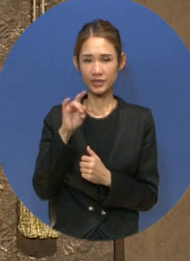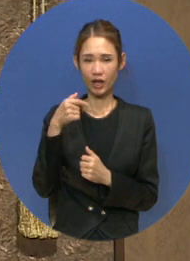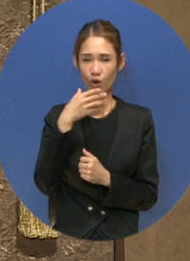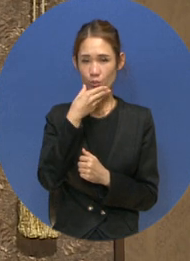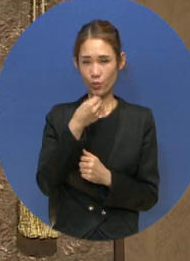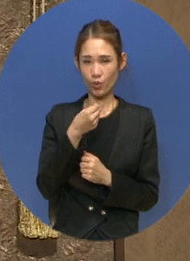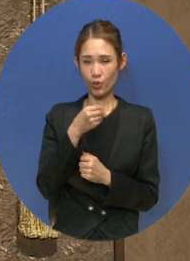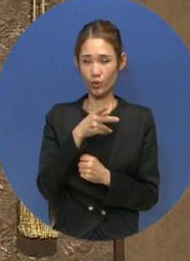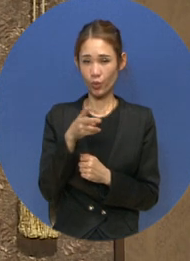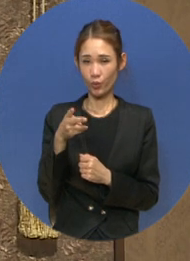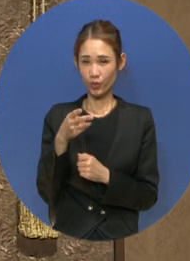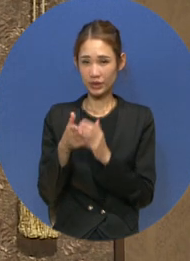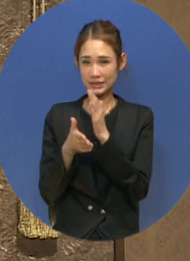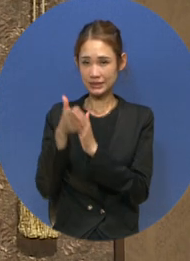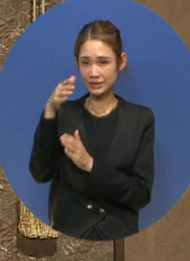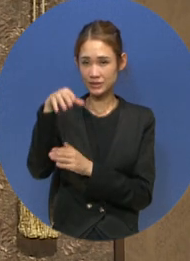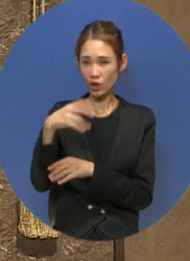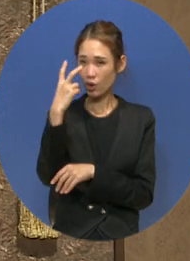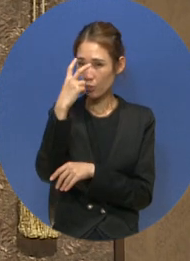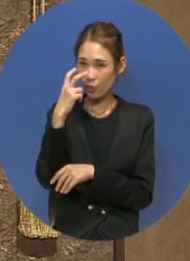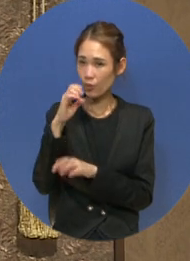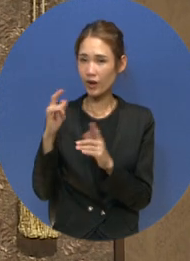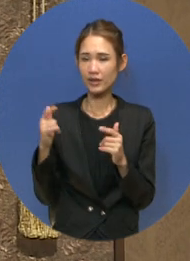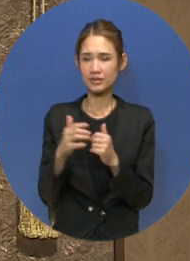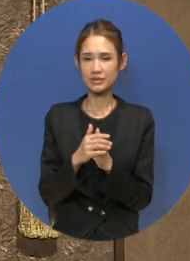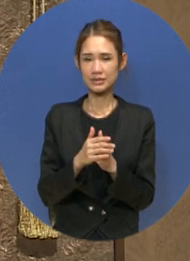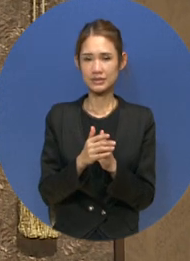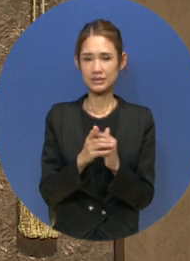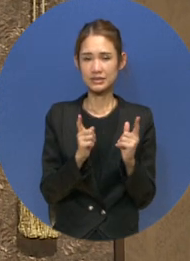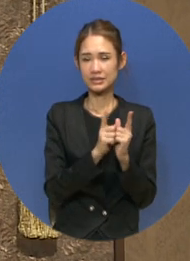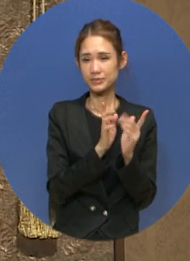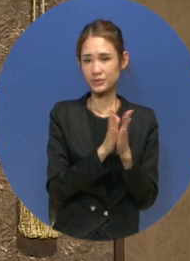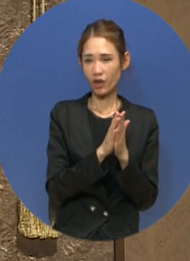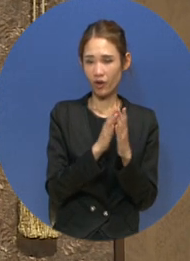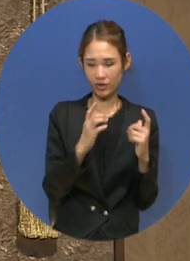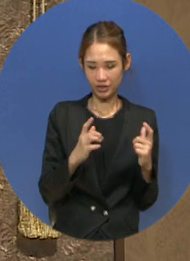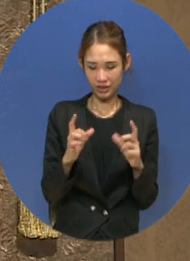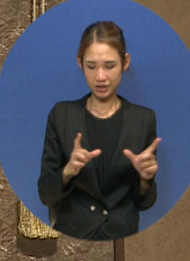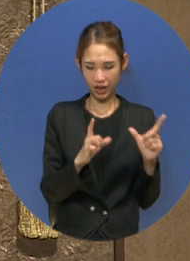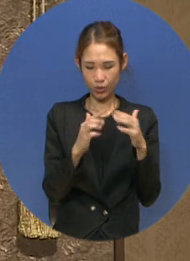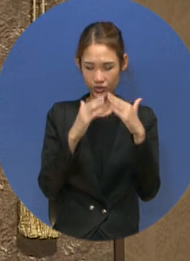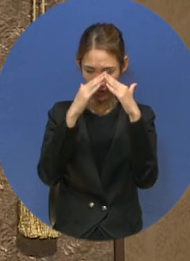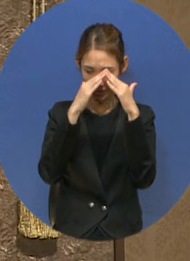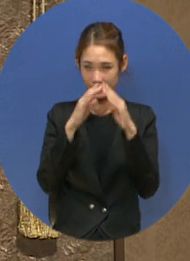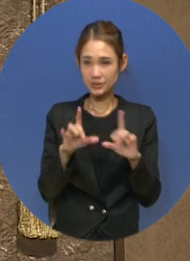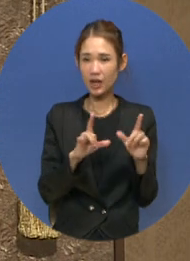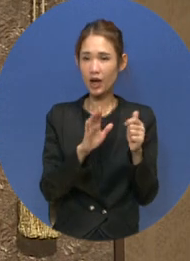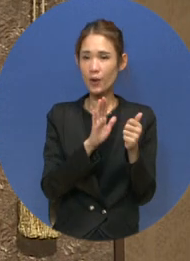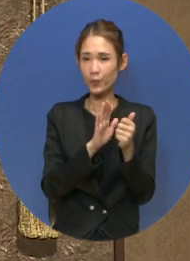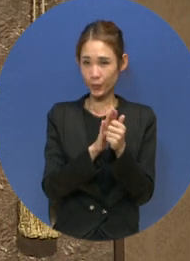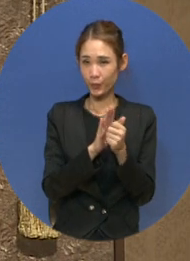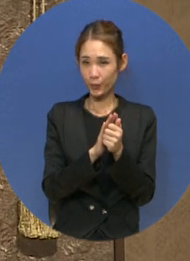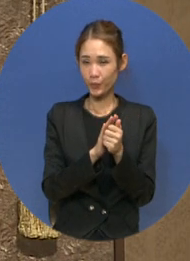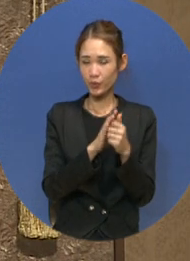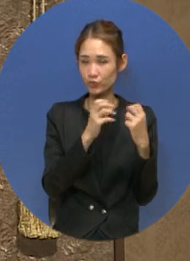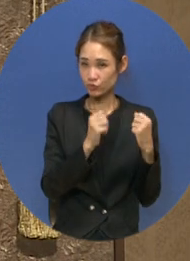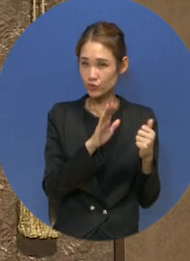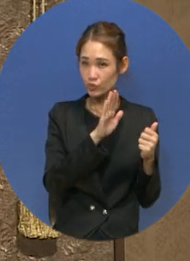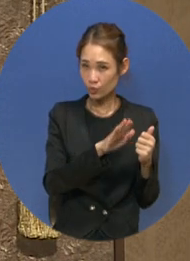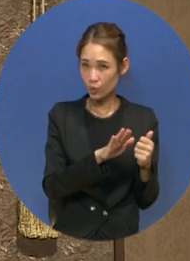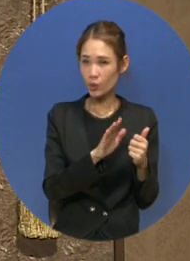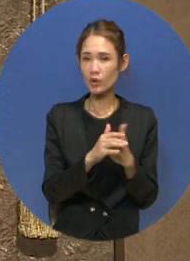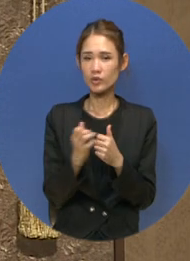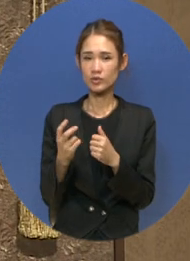것은 시설에서 보호하는 것이 아니라 자기가 살고 있는 지역사회나 집에서 생활하도록 하고